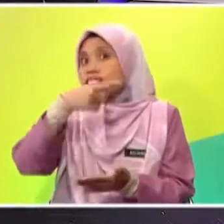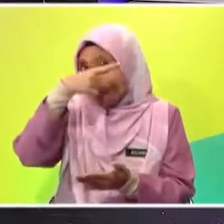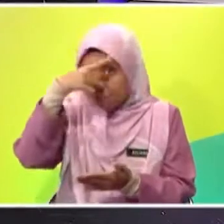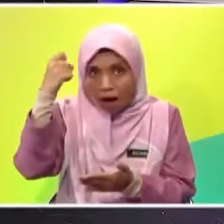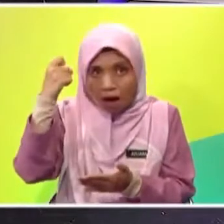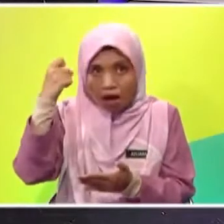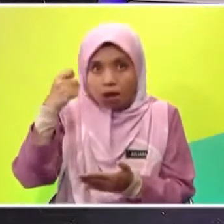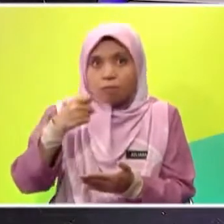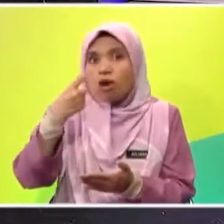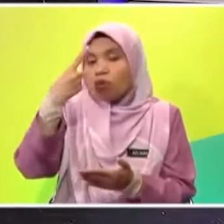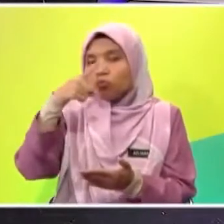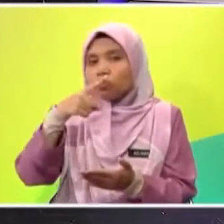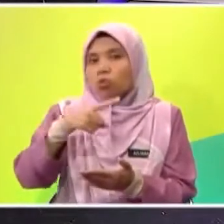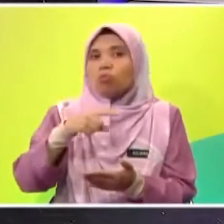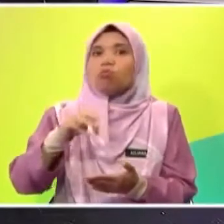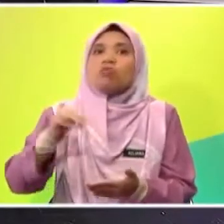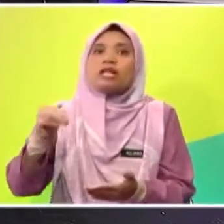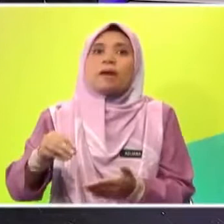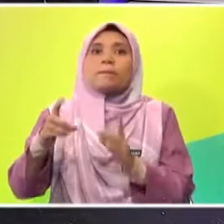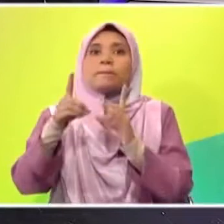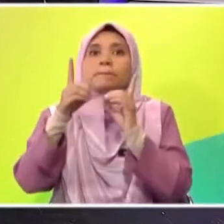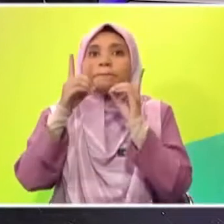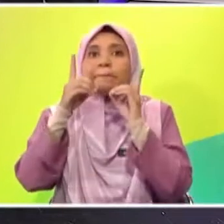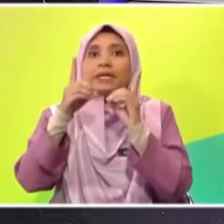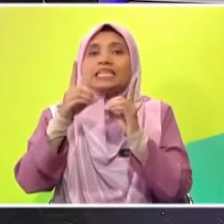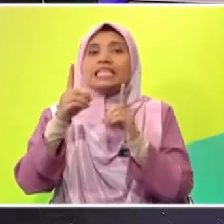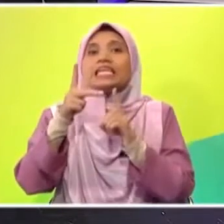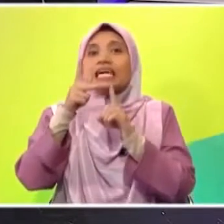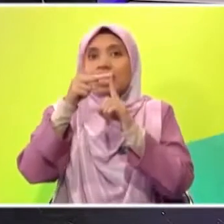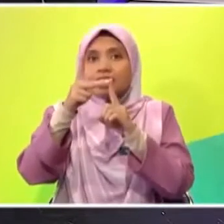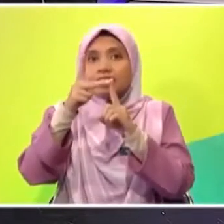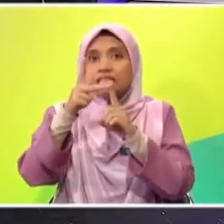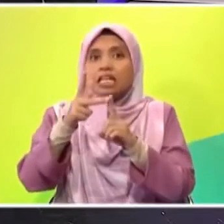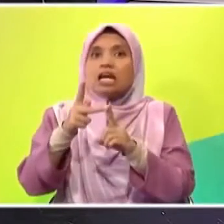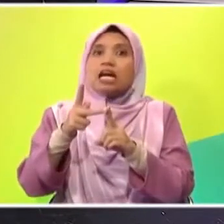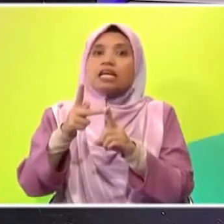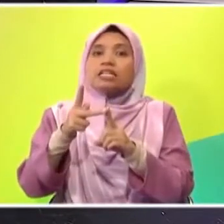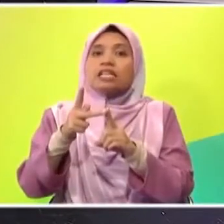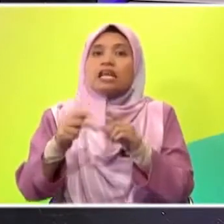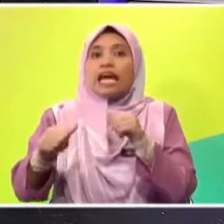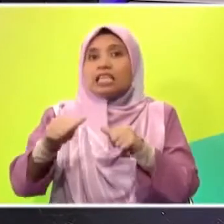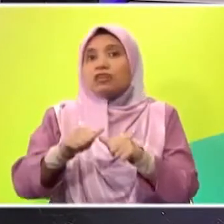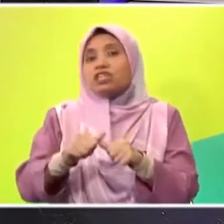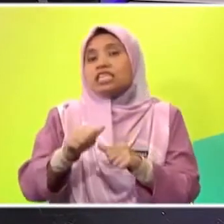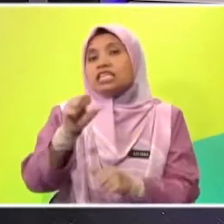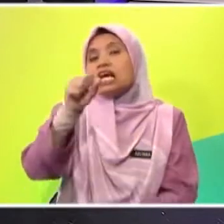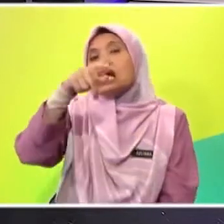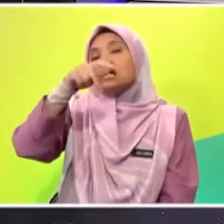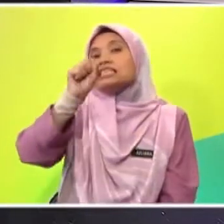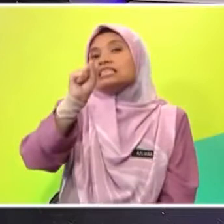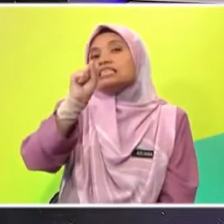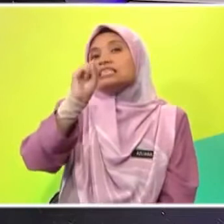untuk anak-anak pernikahan khas ini adalah salah satu activities by Komodo halus dan saya butuhkan sampai ke